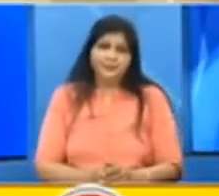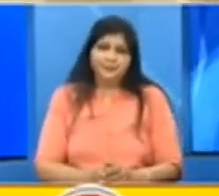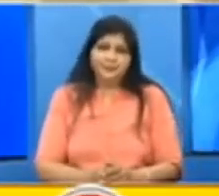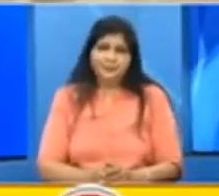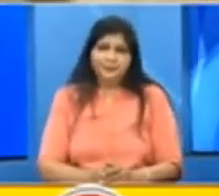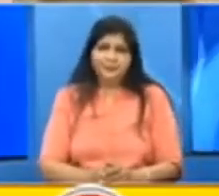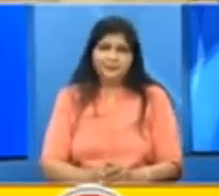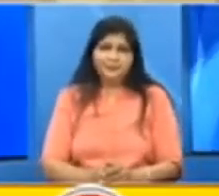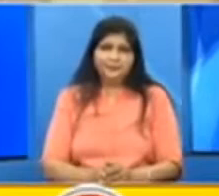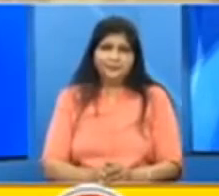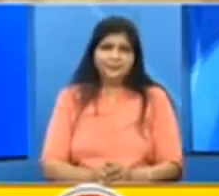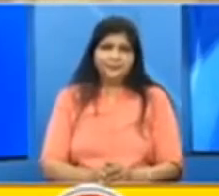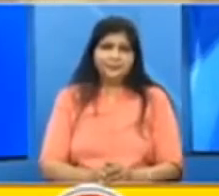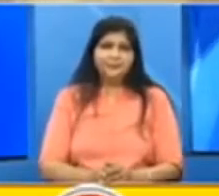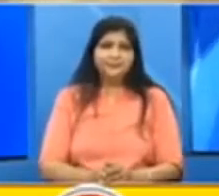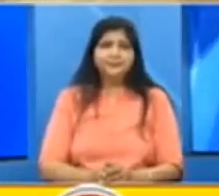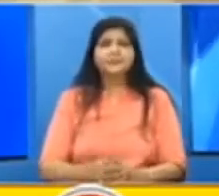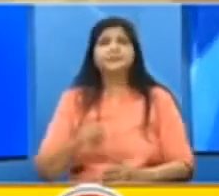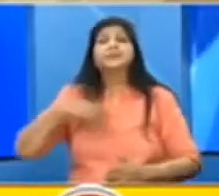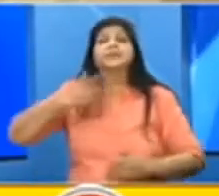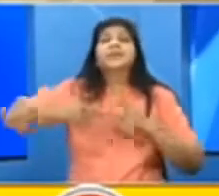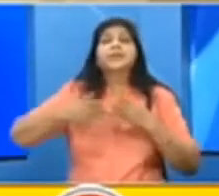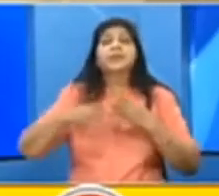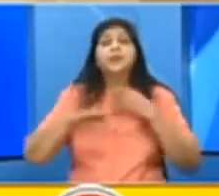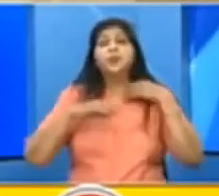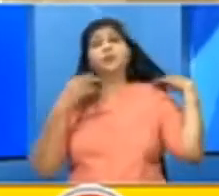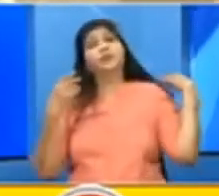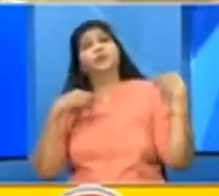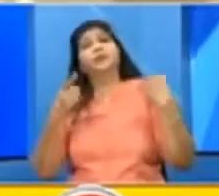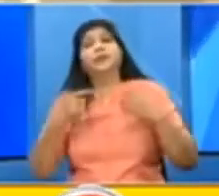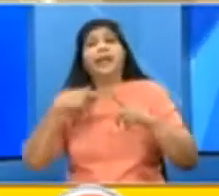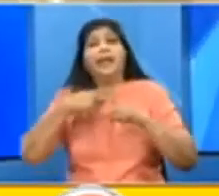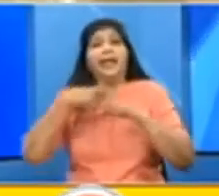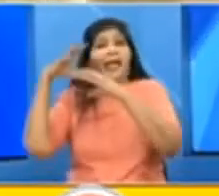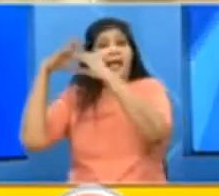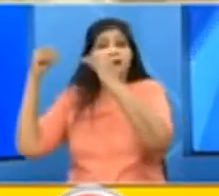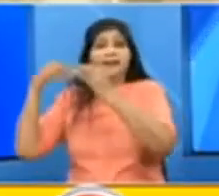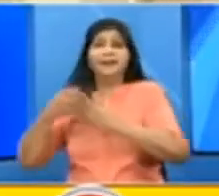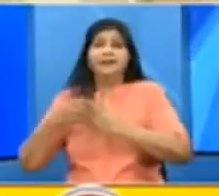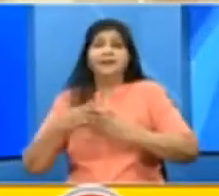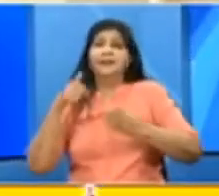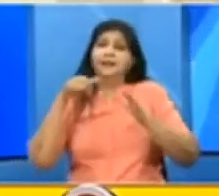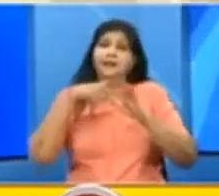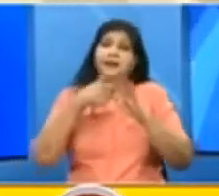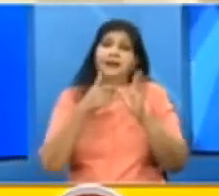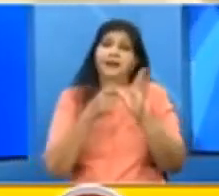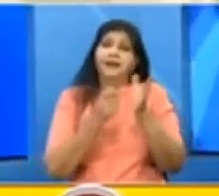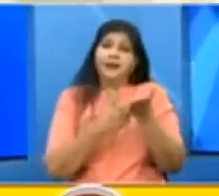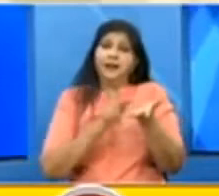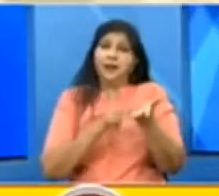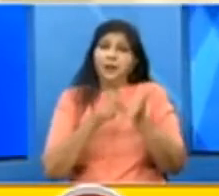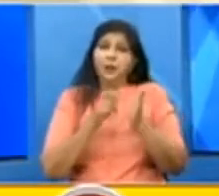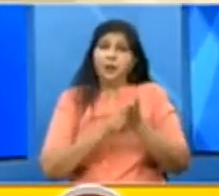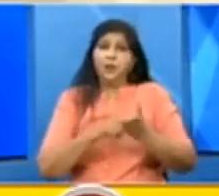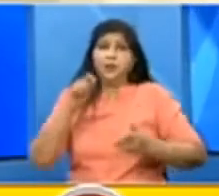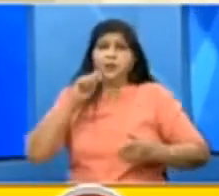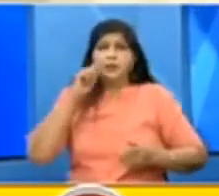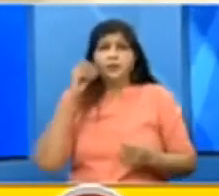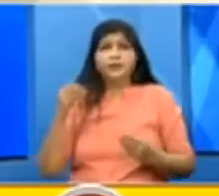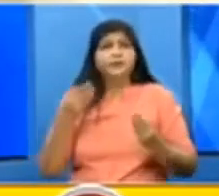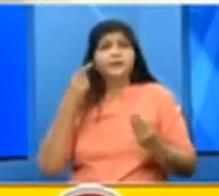धन्यवाद सर। आइए अब हम चलते हैं केरला, एर्नाकुलम। केरला के नौजवान से बात